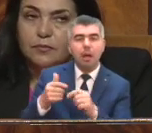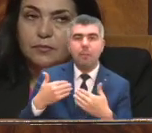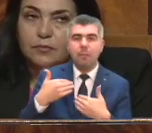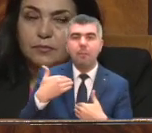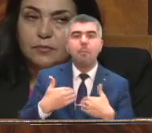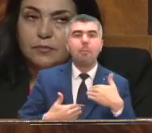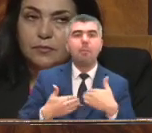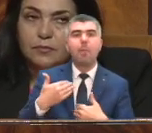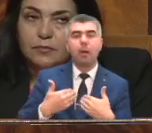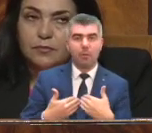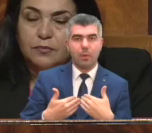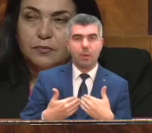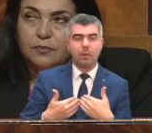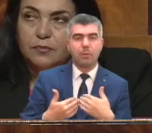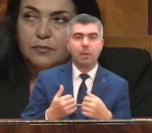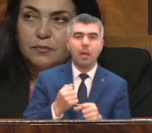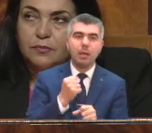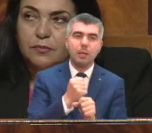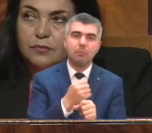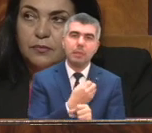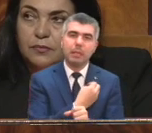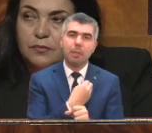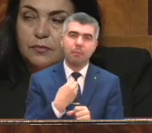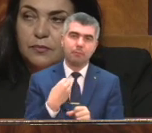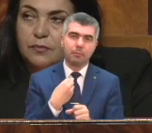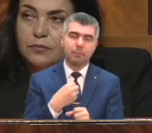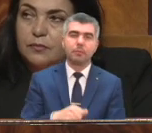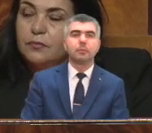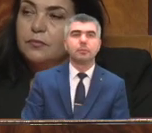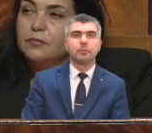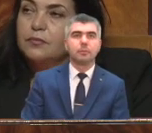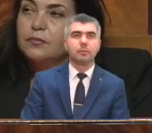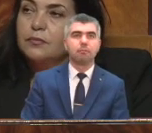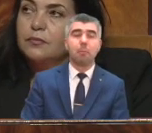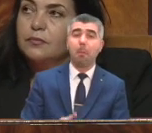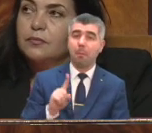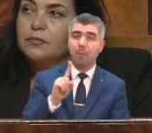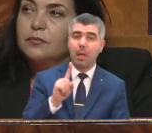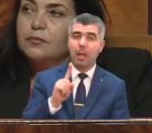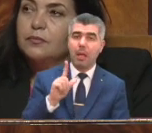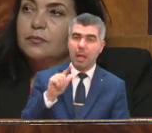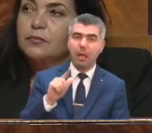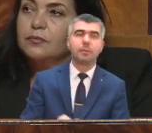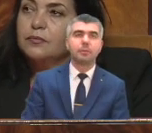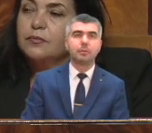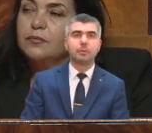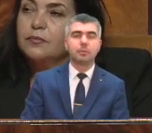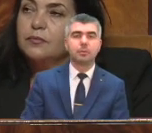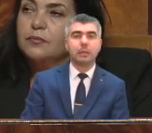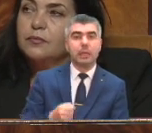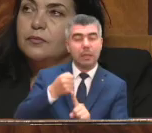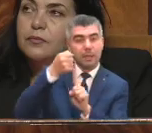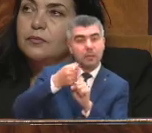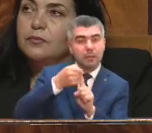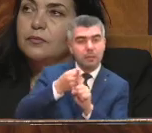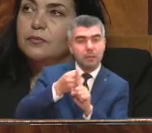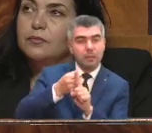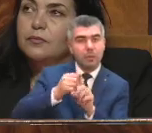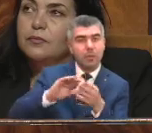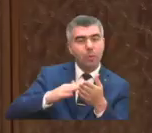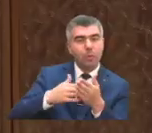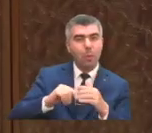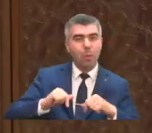إعاقة للخدمات الصحية. ومع ذلك السيدة الوزيرة، هذا المجهود اللي كديروا